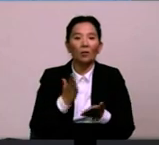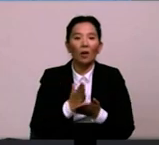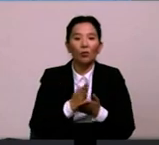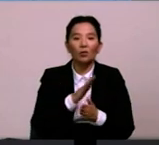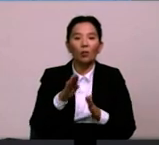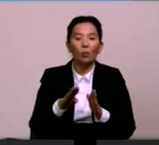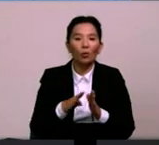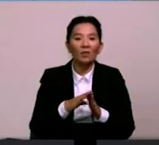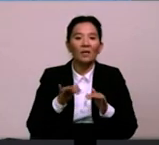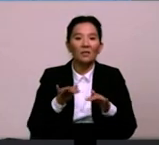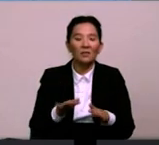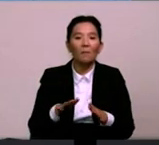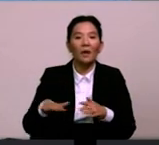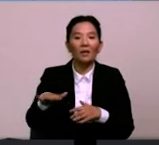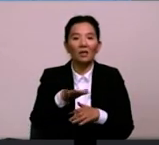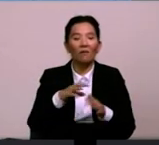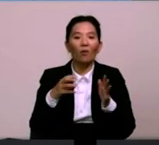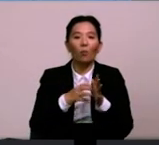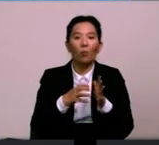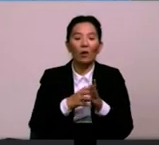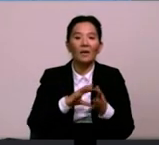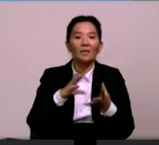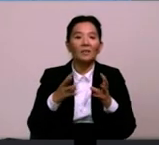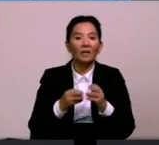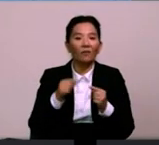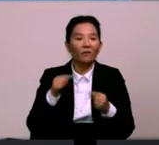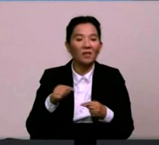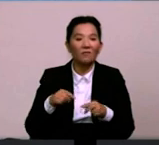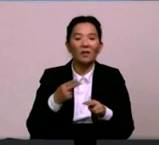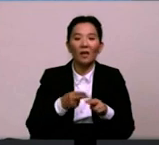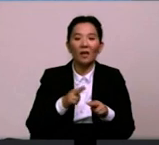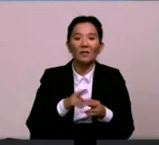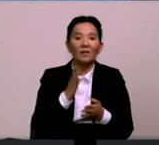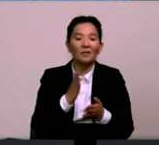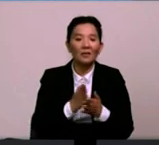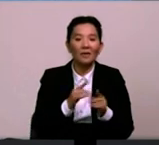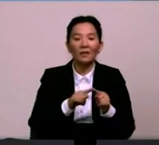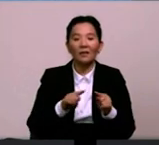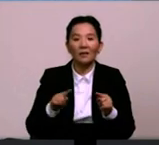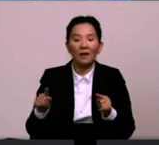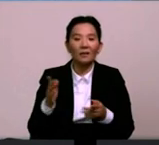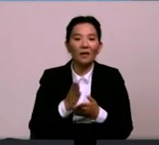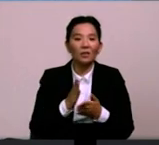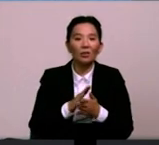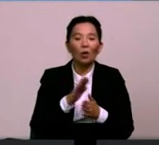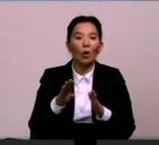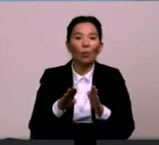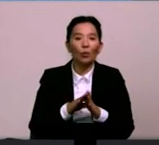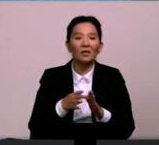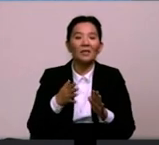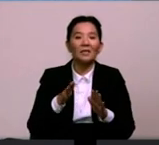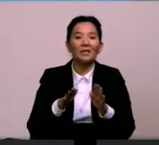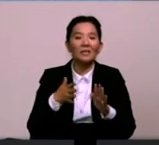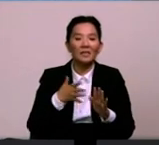под действием магнитного поля. Значит, соответственно, L – это есть длина проводника, находящегося под